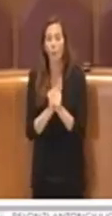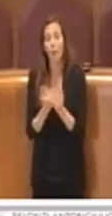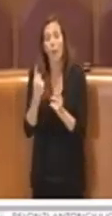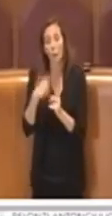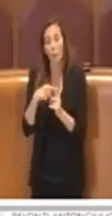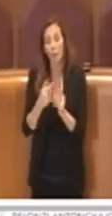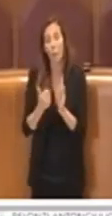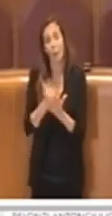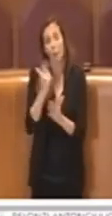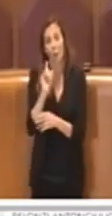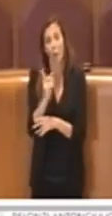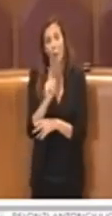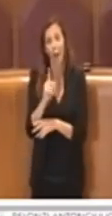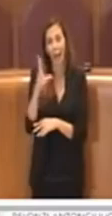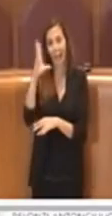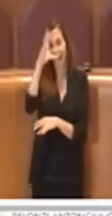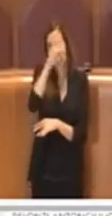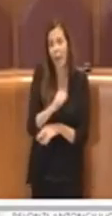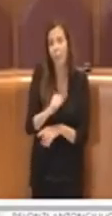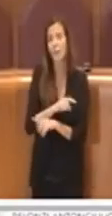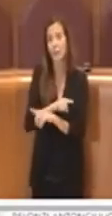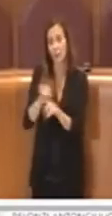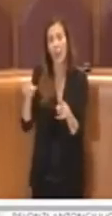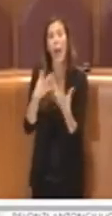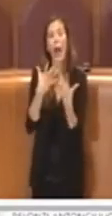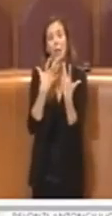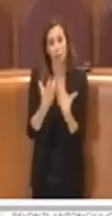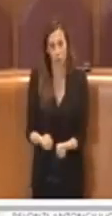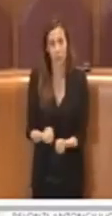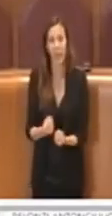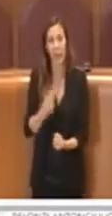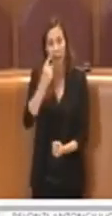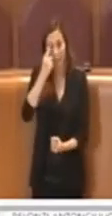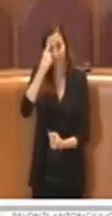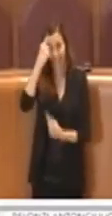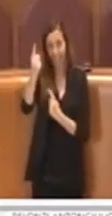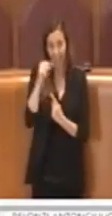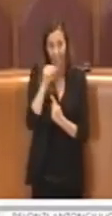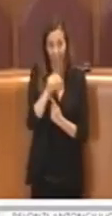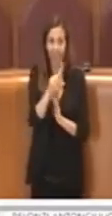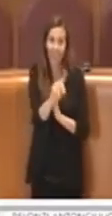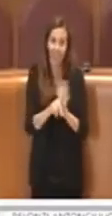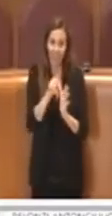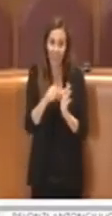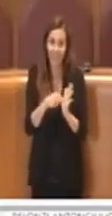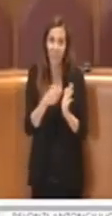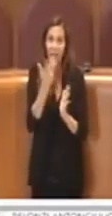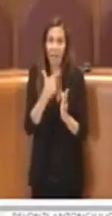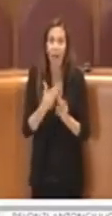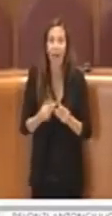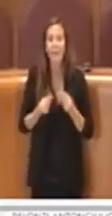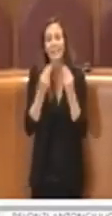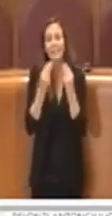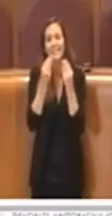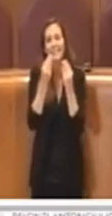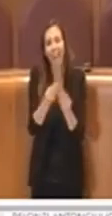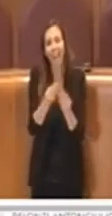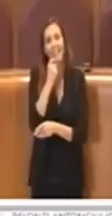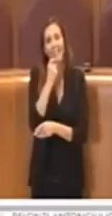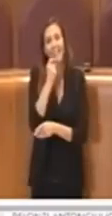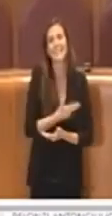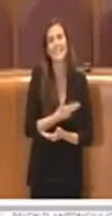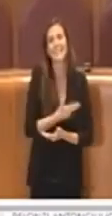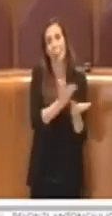stata accettata l'idea che questa delibera voglia garantire un bilanciamento comunque tra l'interesse pubblico